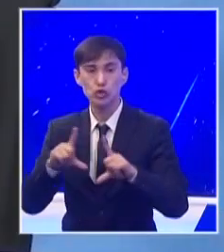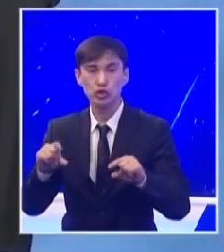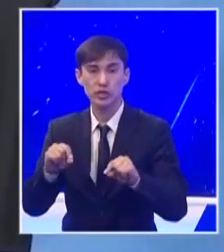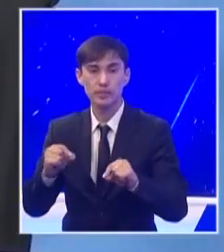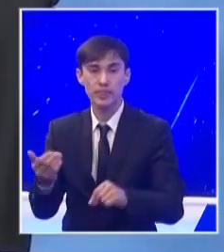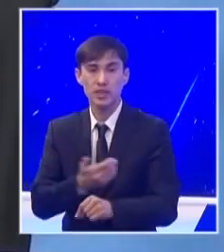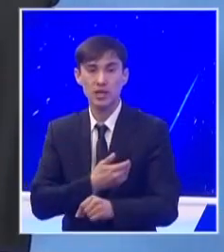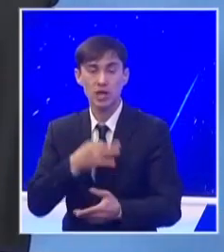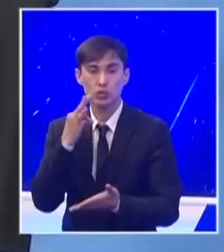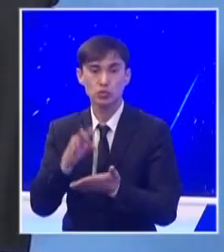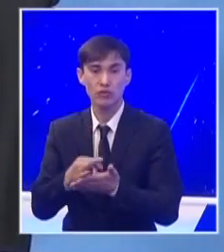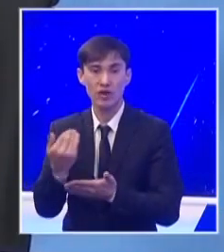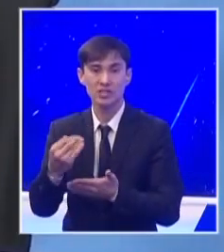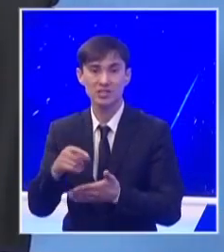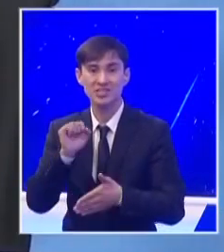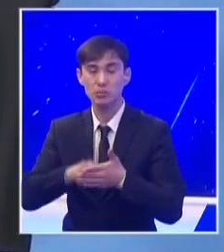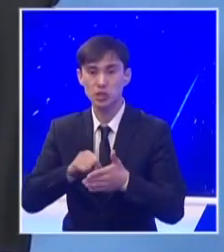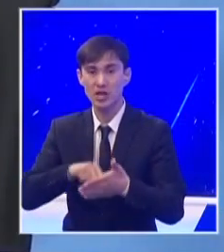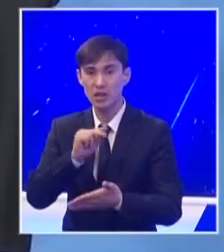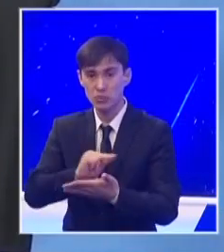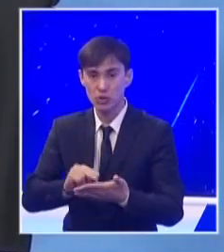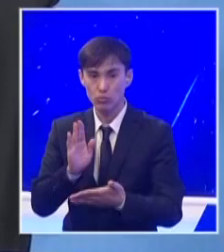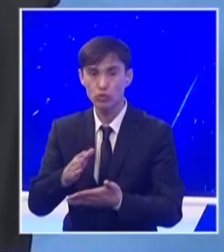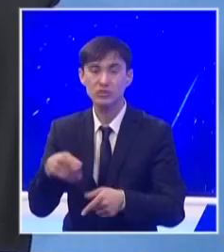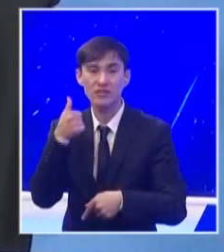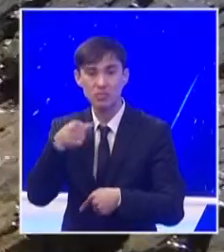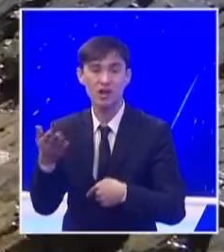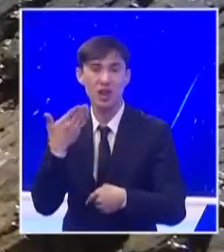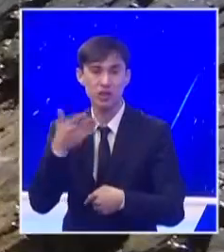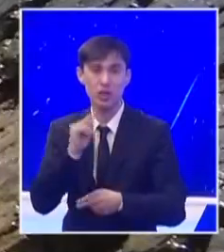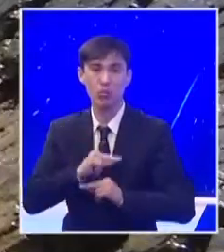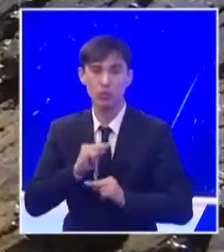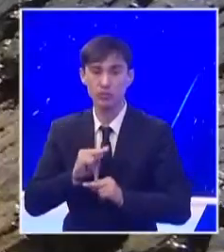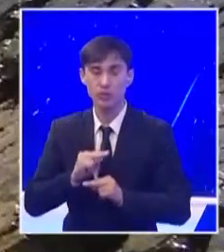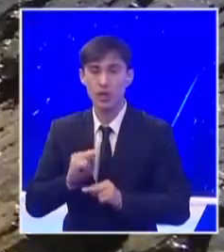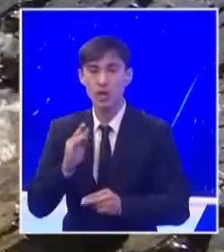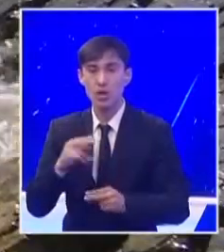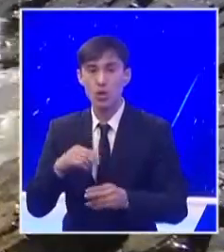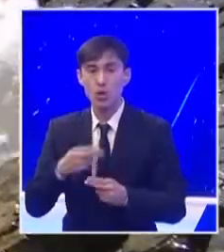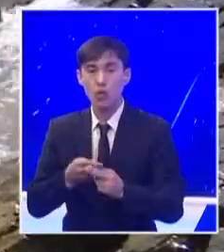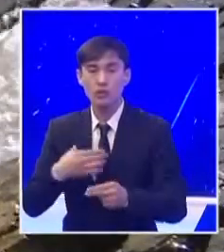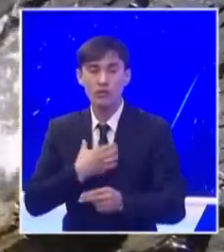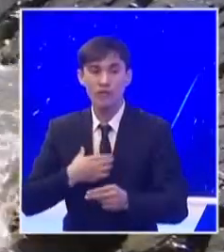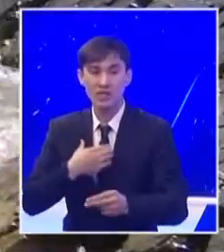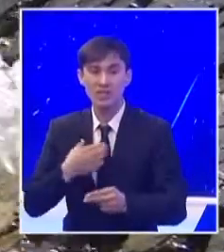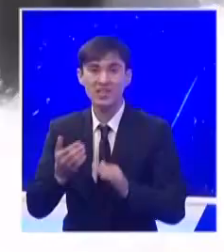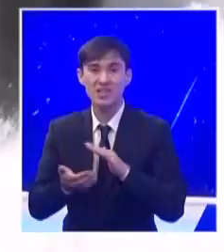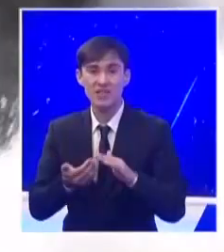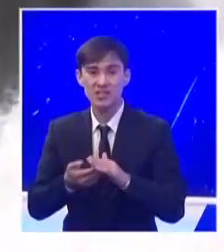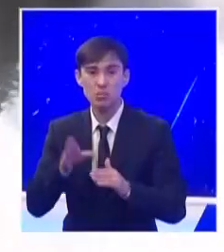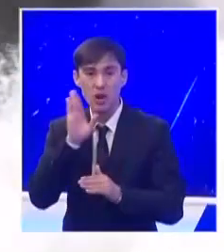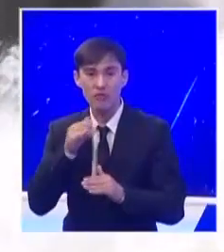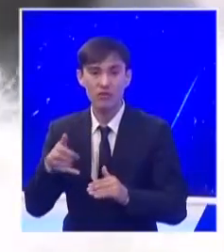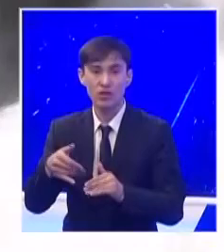отмечаю себе каждое ваше критическое замечание. Завтра мне будет легче работать. Не менее острым остается дефицит поливной воды. Из-за